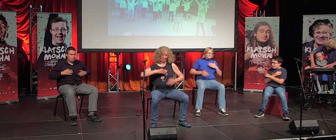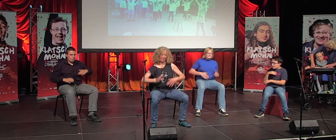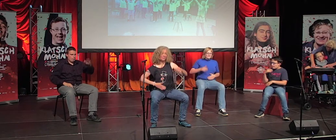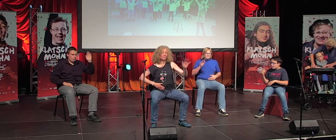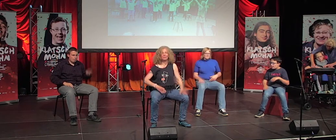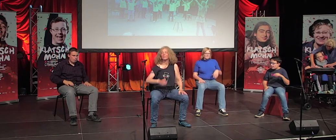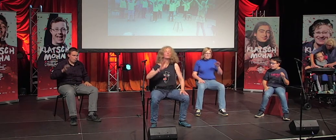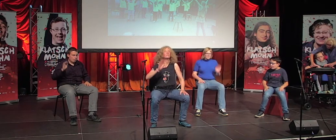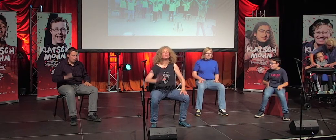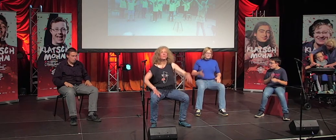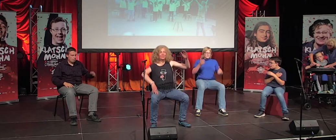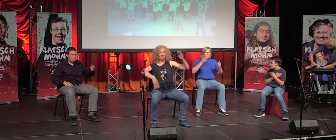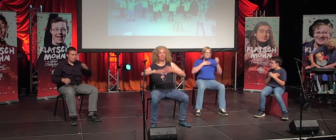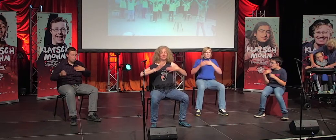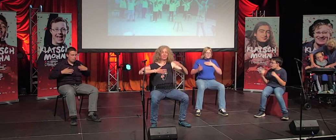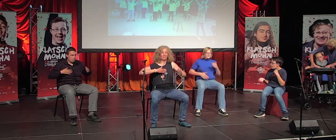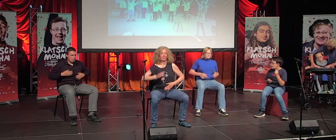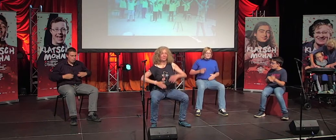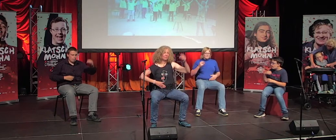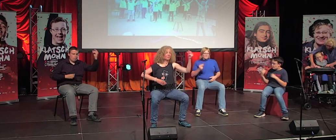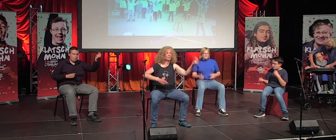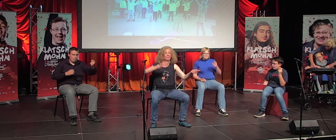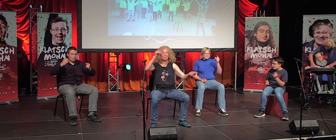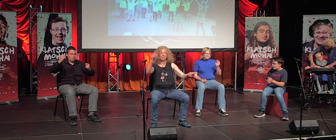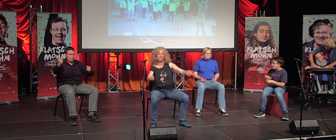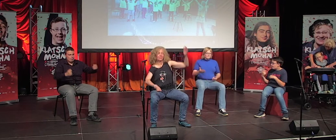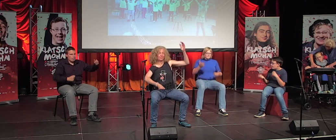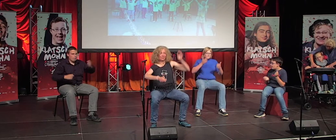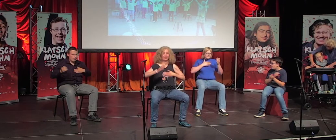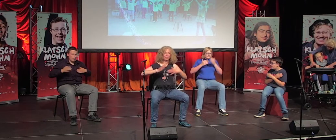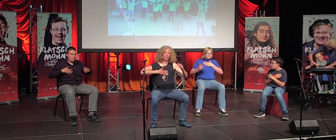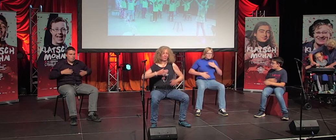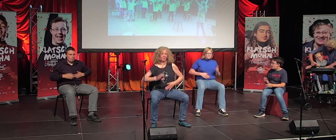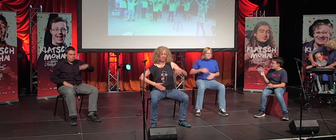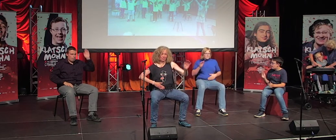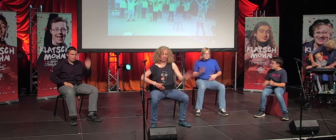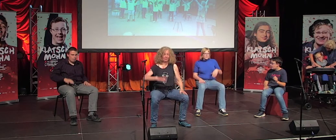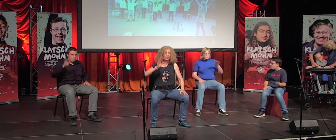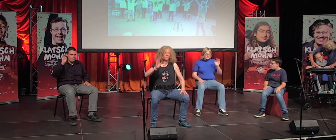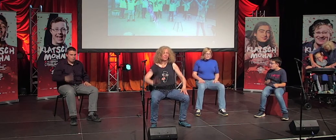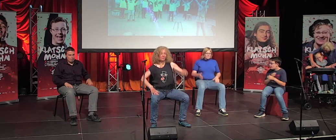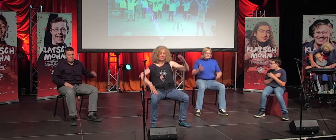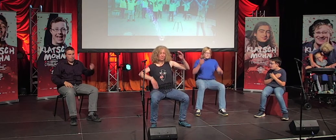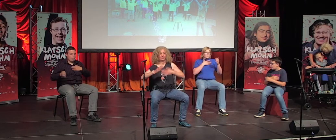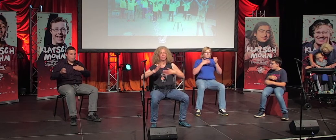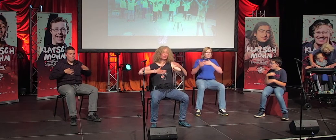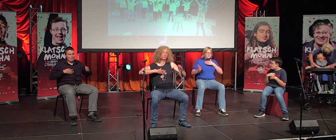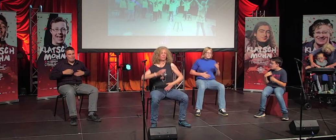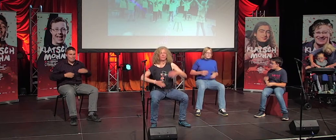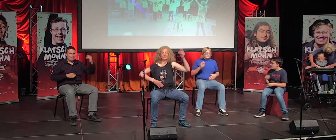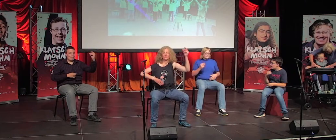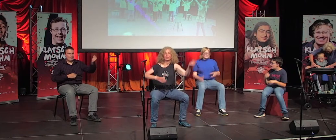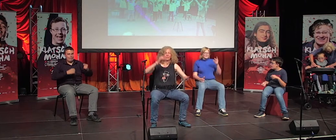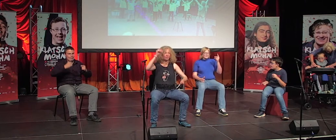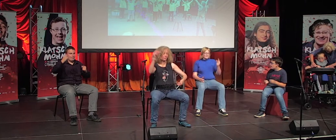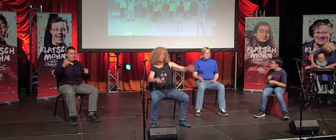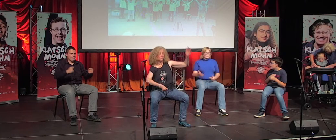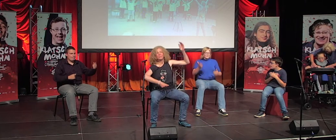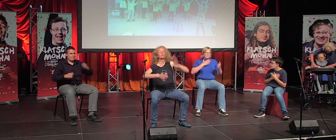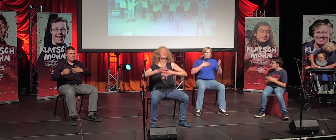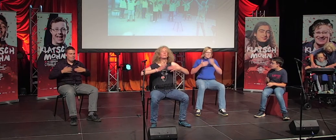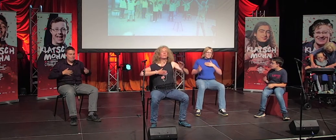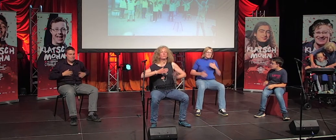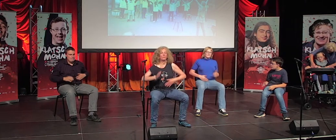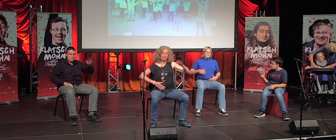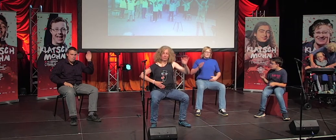roots. I've got no roots, but my home was never on the ground. I've got no roots, but my home